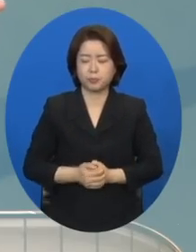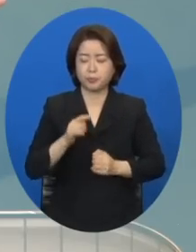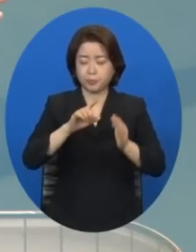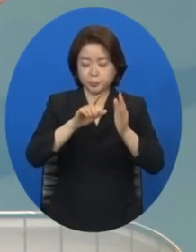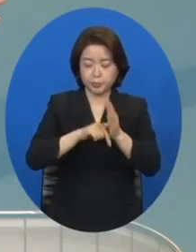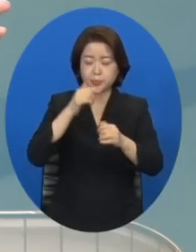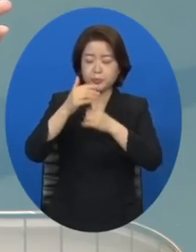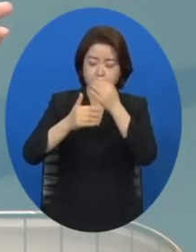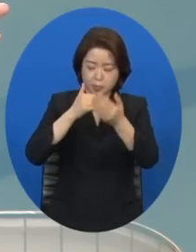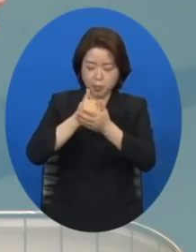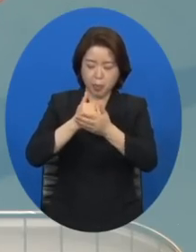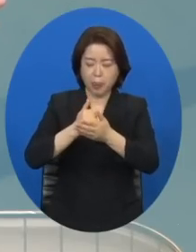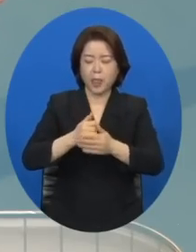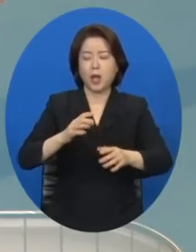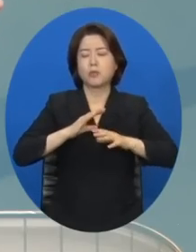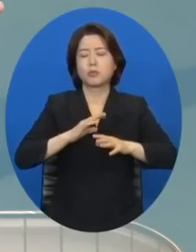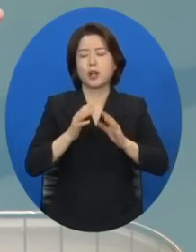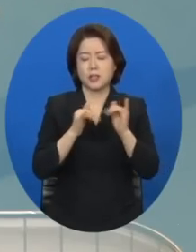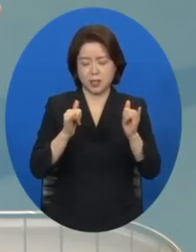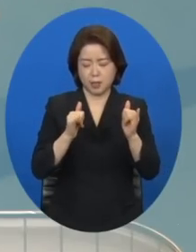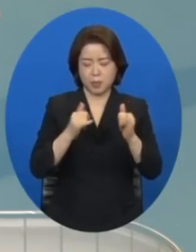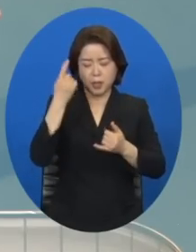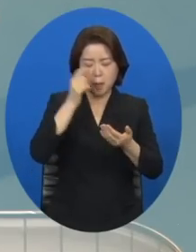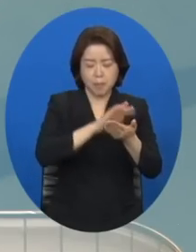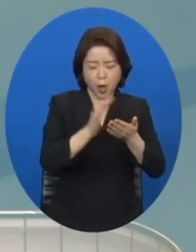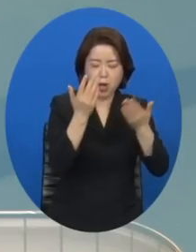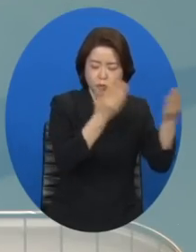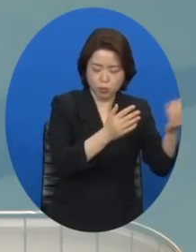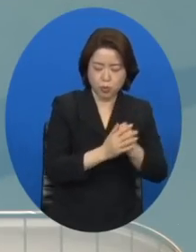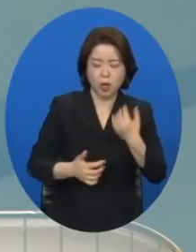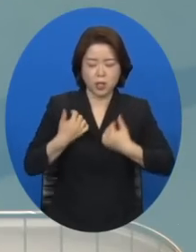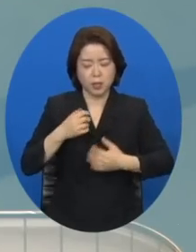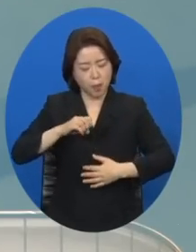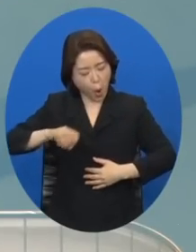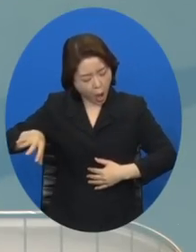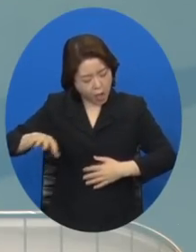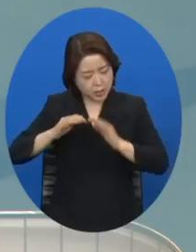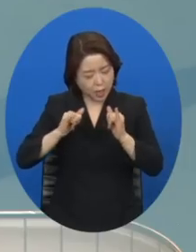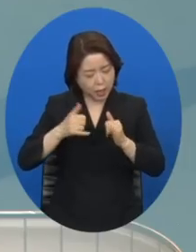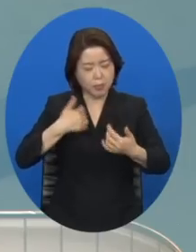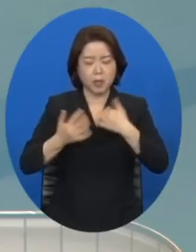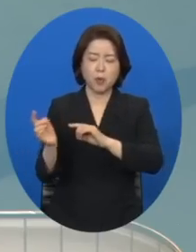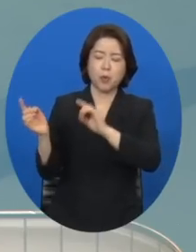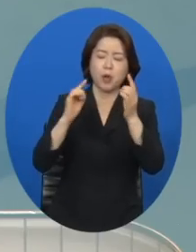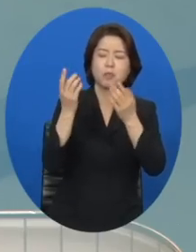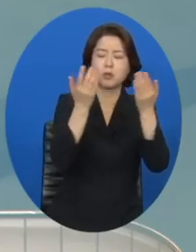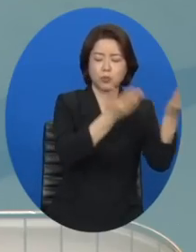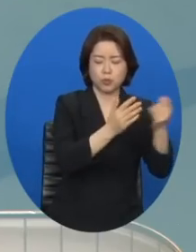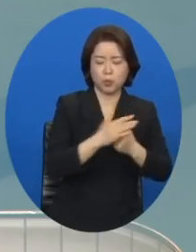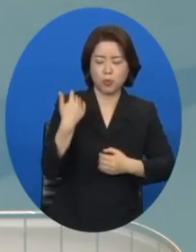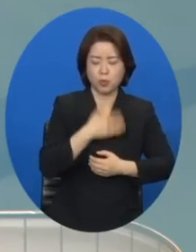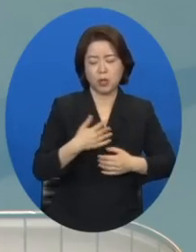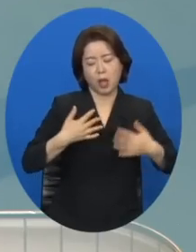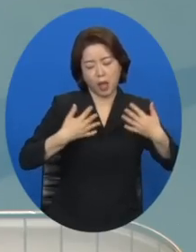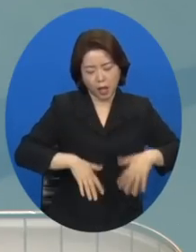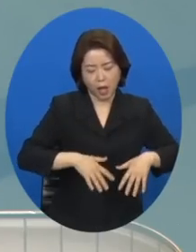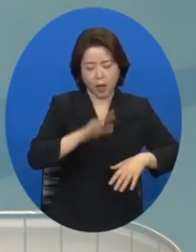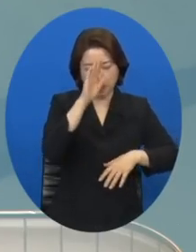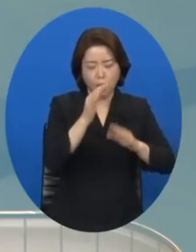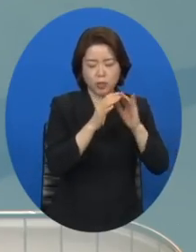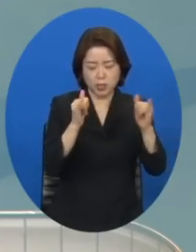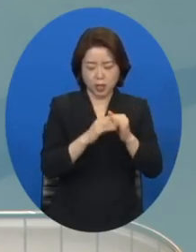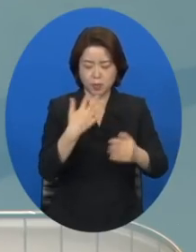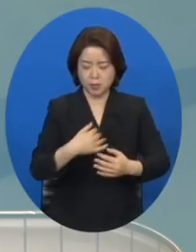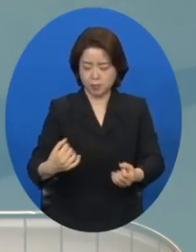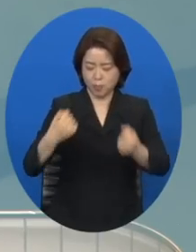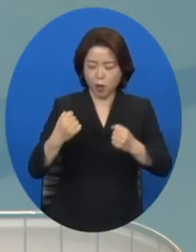시간에 나가자 하나님 불안한 자들에게 평강을 주시고 기쁨이 여러분 자들에게 기쁨을 회복시켜 주시고 육신이 약한 자들에게 강건함을 허락해